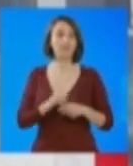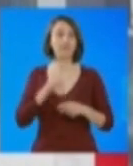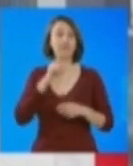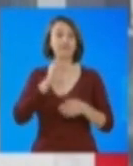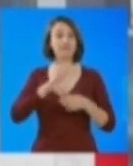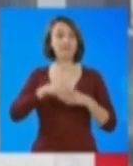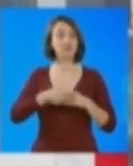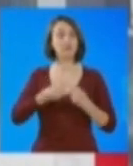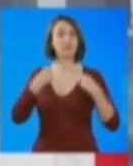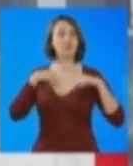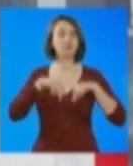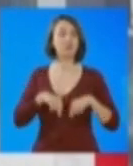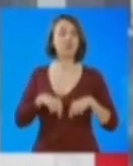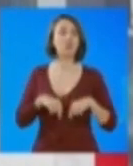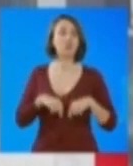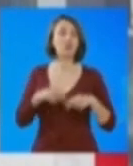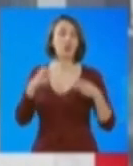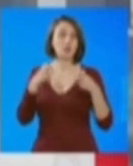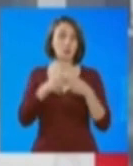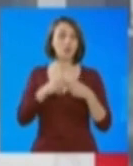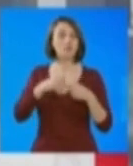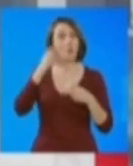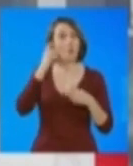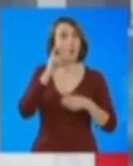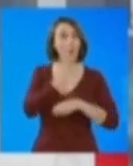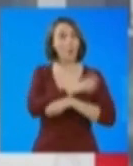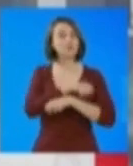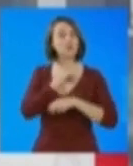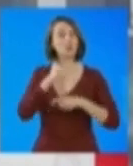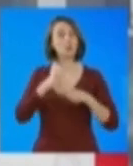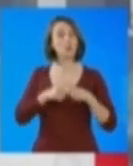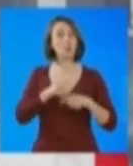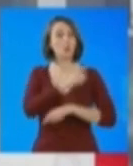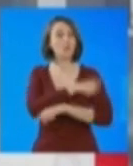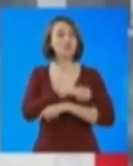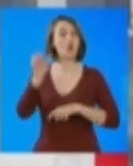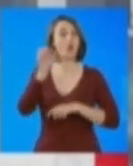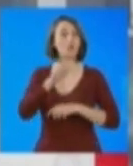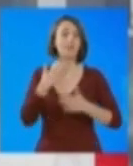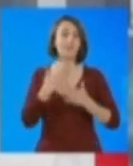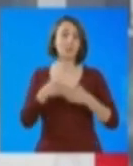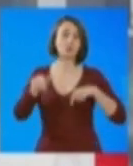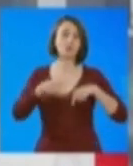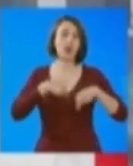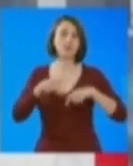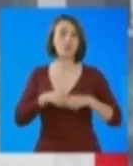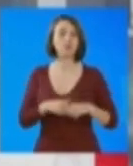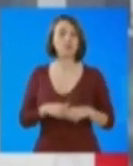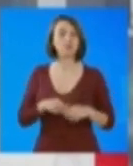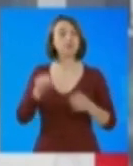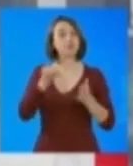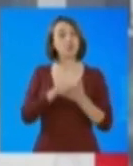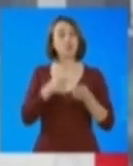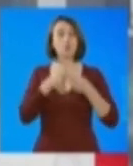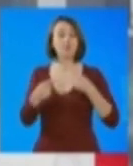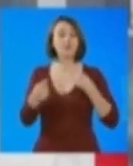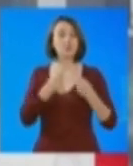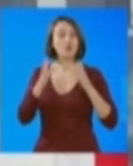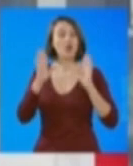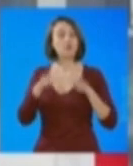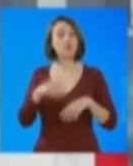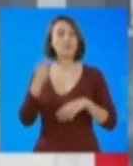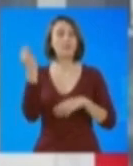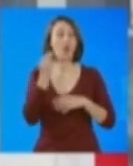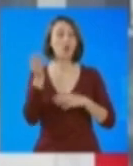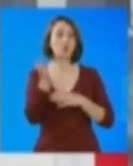Leyen, vicepreședinții executivei Comisiei, dar și cu Adina Vălean, comisarul european pentru transporturi. În centrul tuturor discuțiilor a